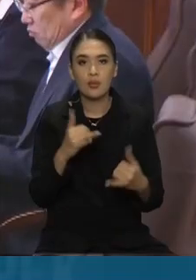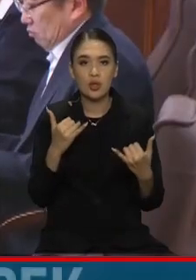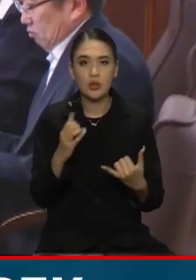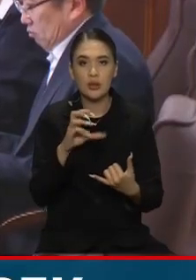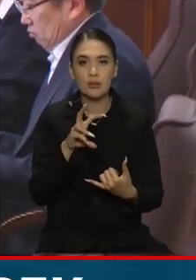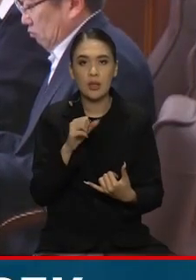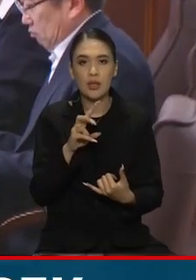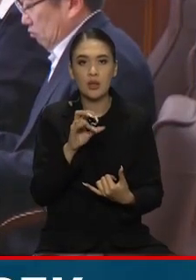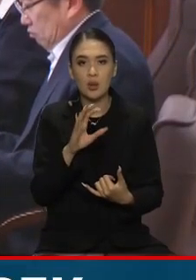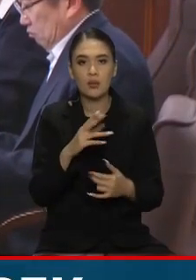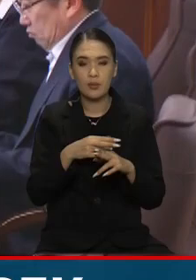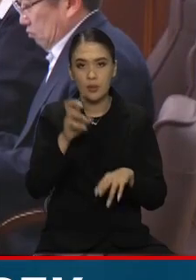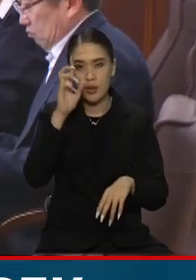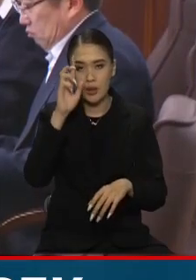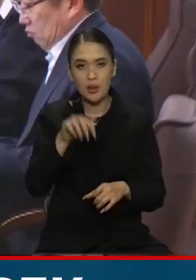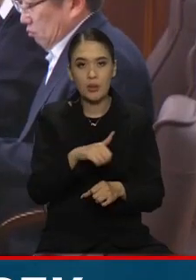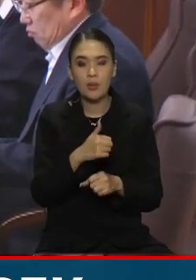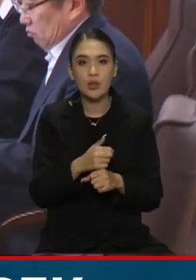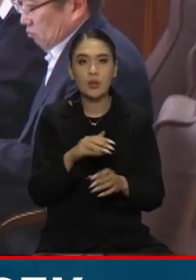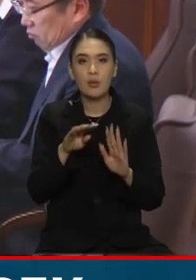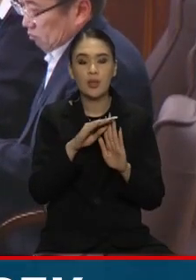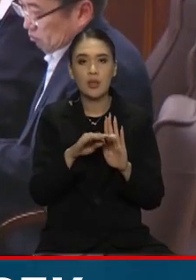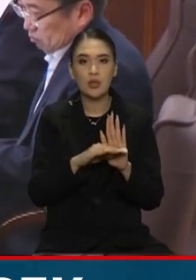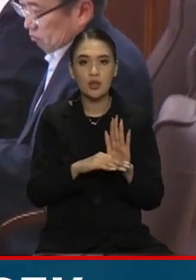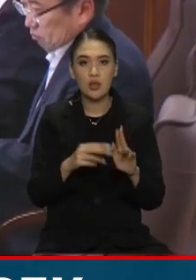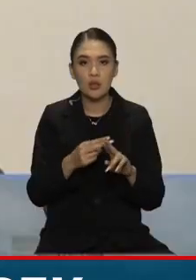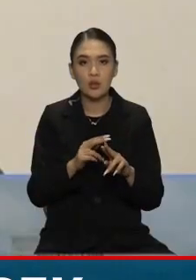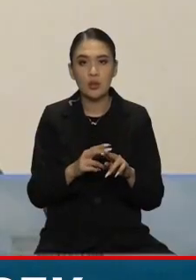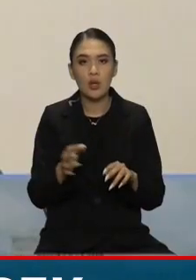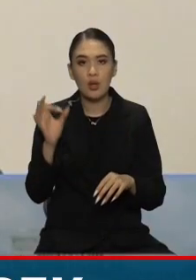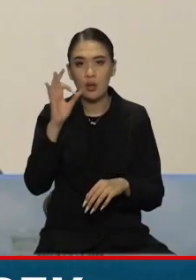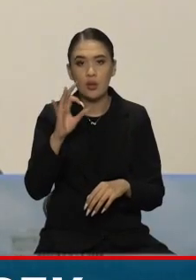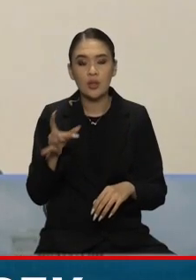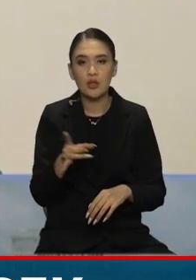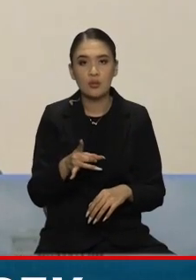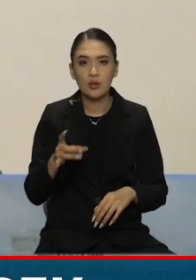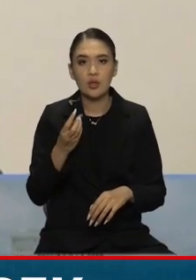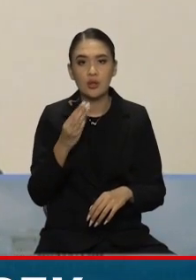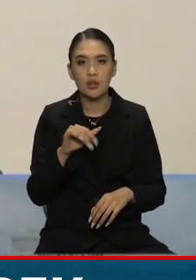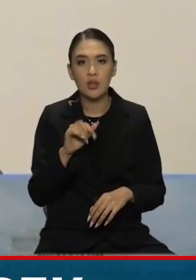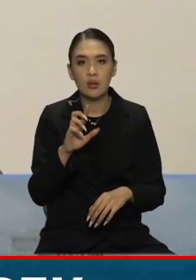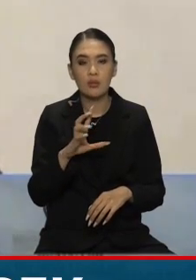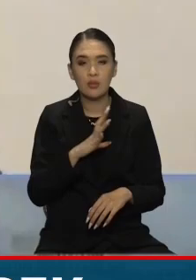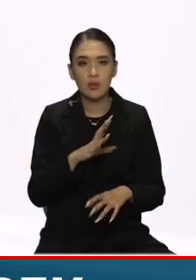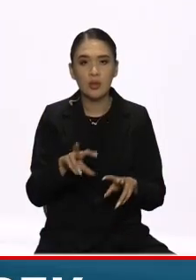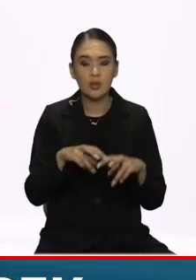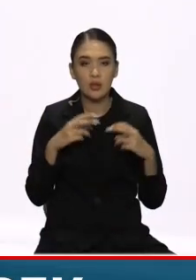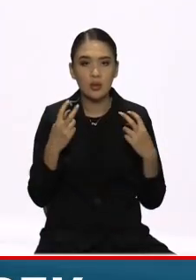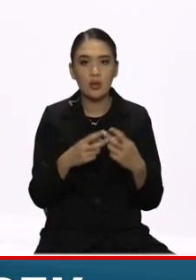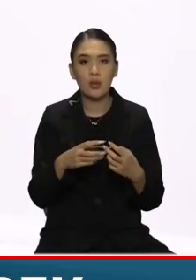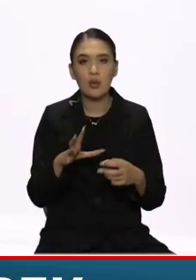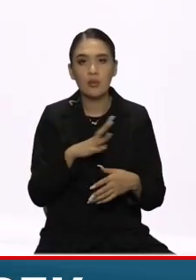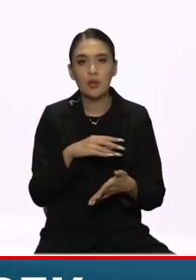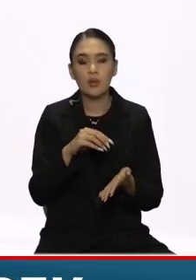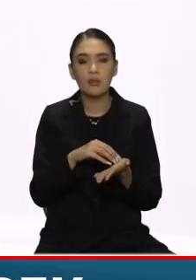Смайловтың төрағалығымен мемлекет басшысының сайлауалды бағдарламасымен жолдауын іске асыру жөніндегі республикалық штабтың отырысы өтті. Аталған жоба